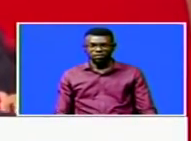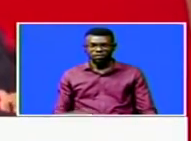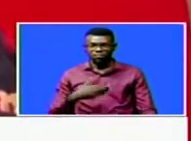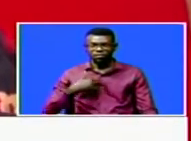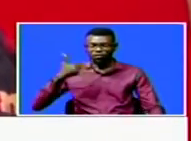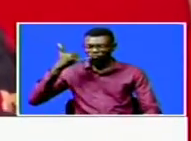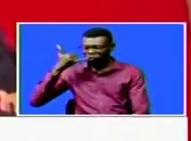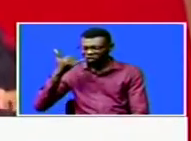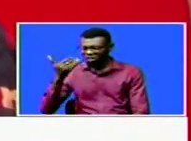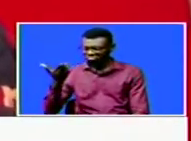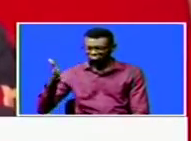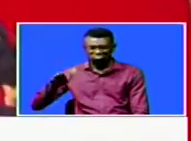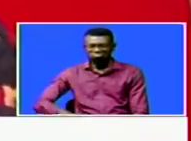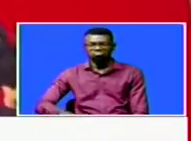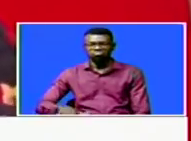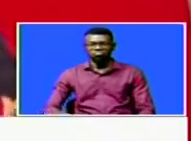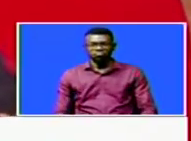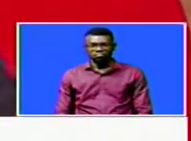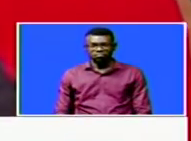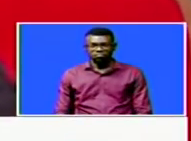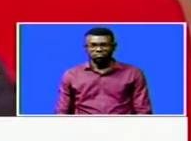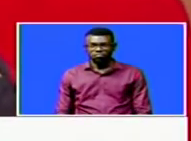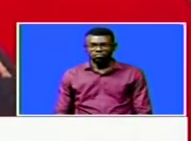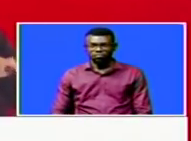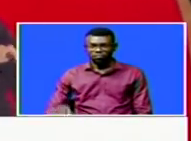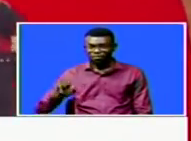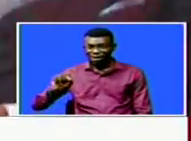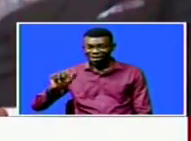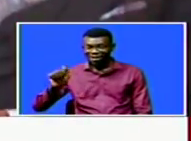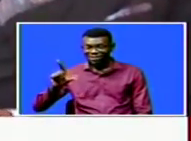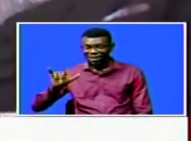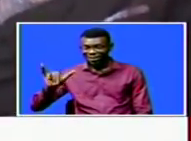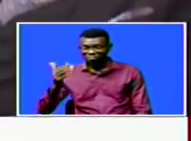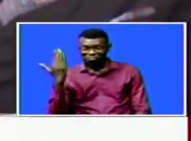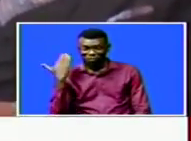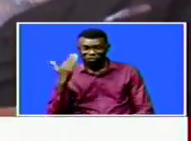Nikaweka simu chini. Vile Sali alisema hapa